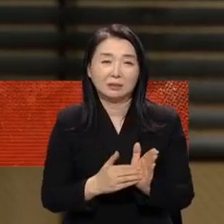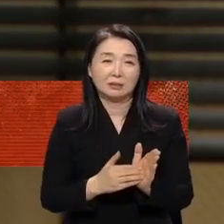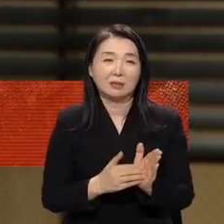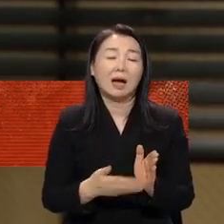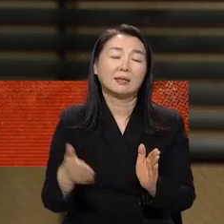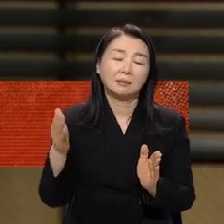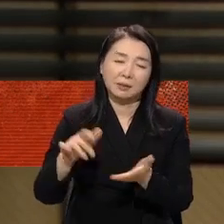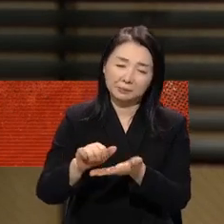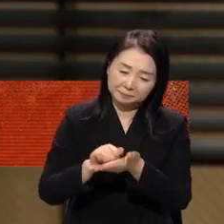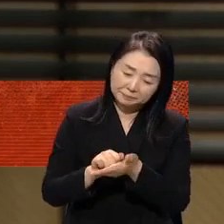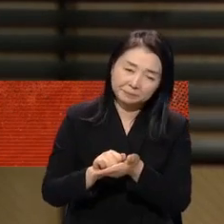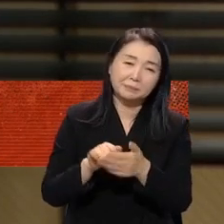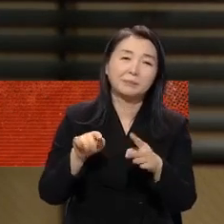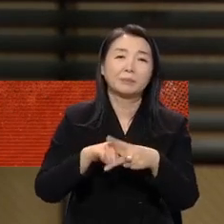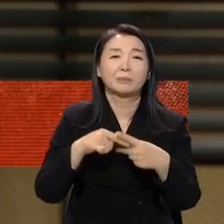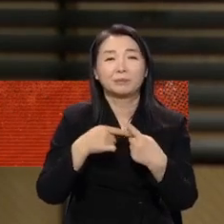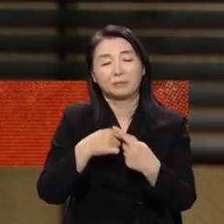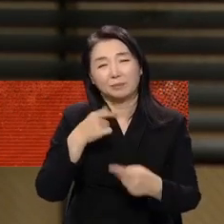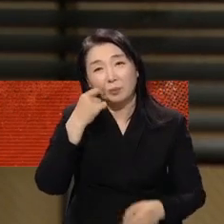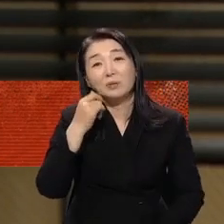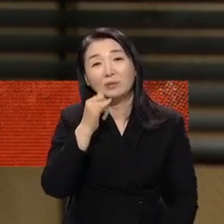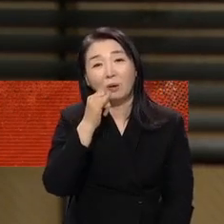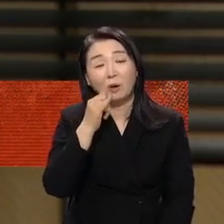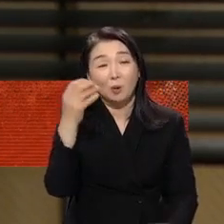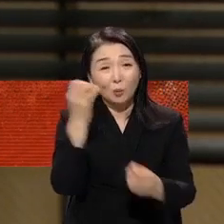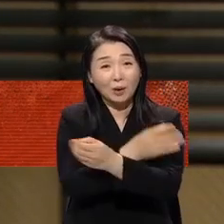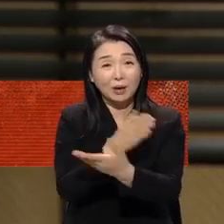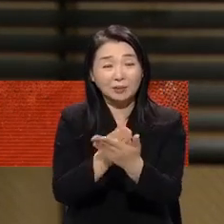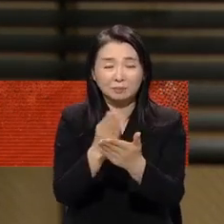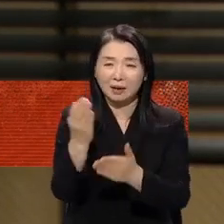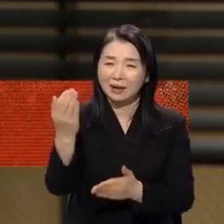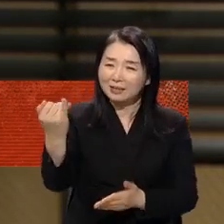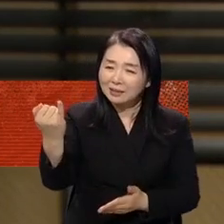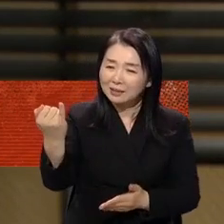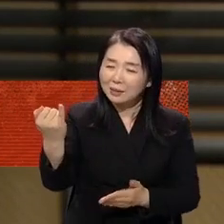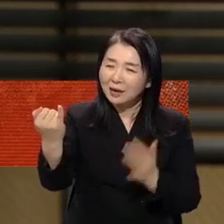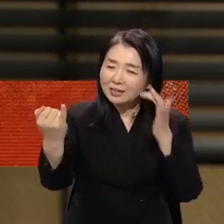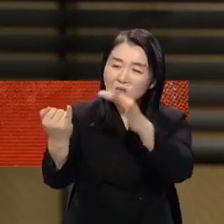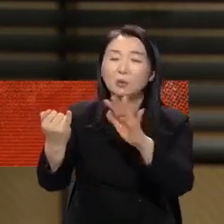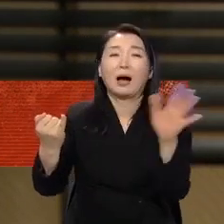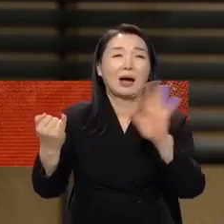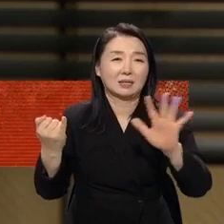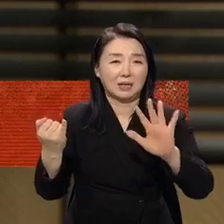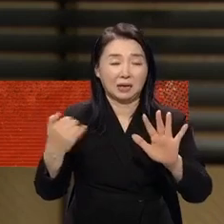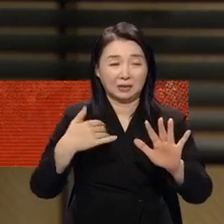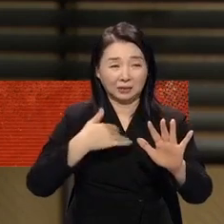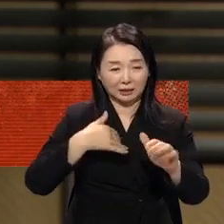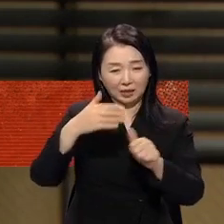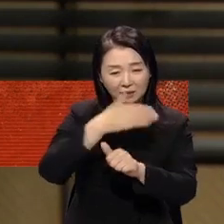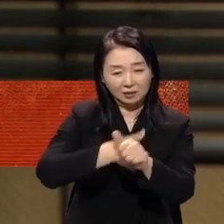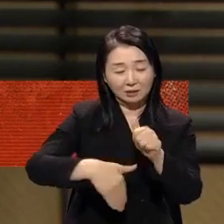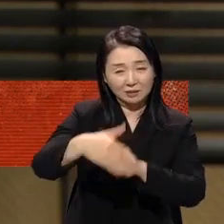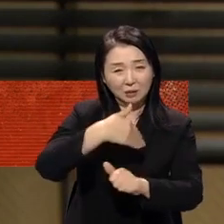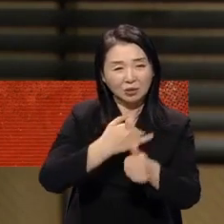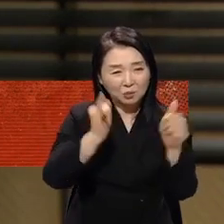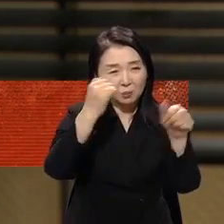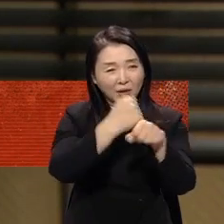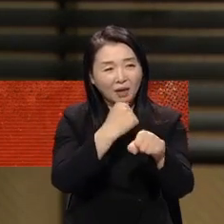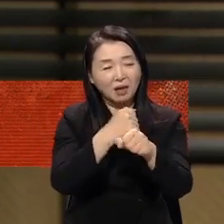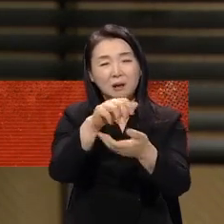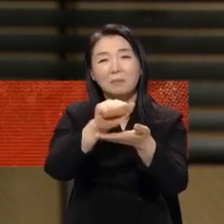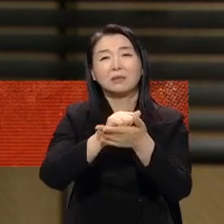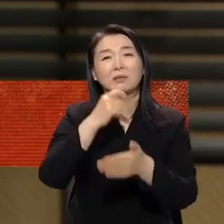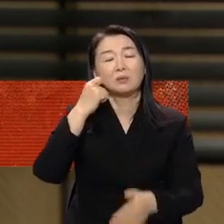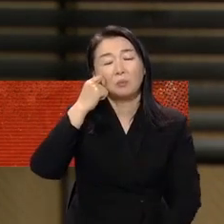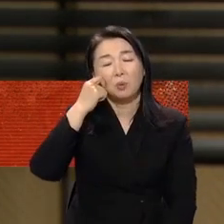받아들이는 분들도 계세요 그러니까 이게 오해하시면 안 되는게 상대방을 못입는게 아니라 내가 그런 상황에 놓였다는 걸 아직까지는 못 받아들이기도 하고